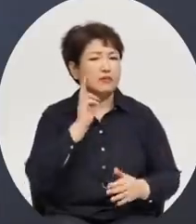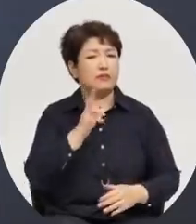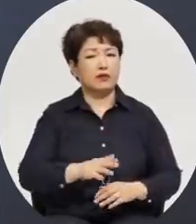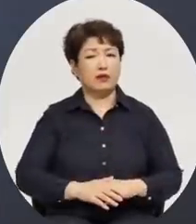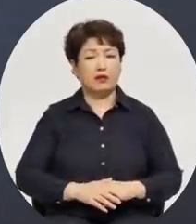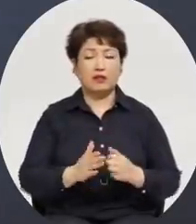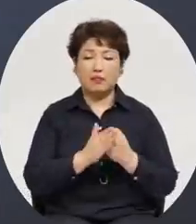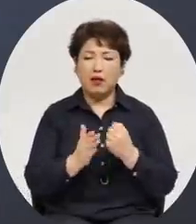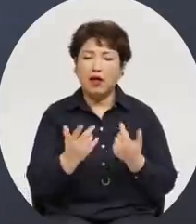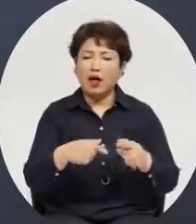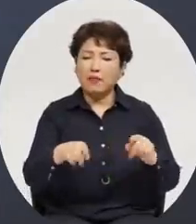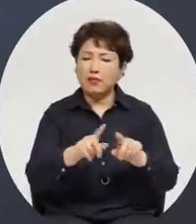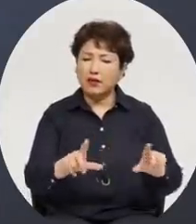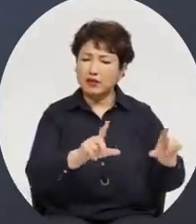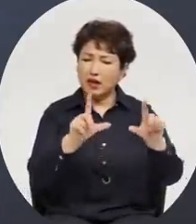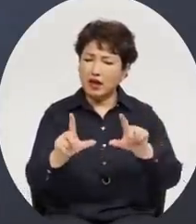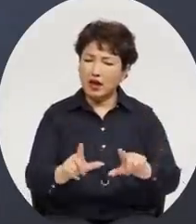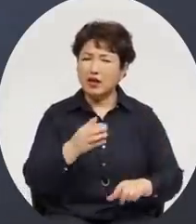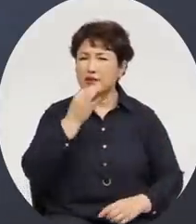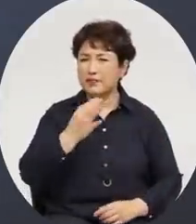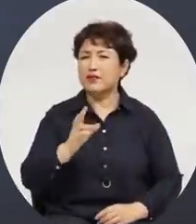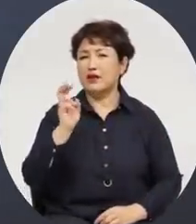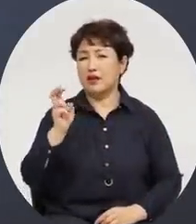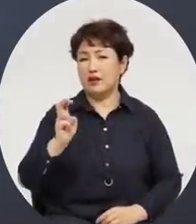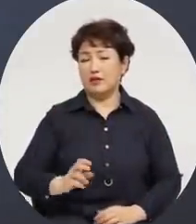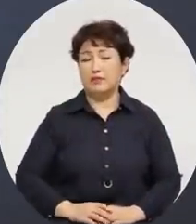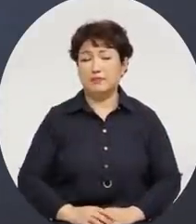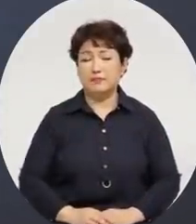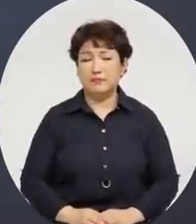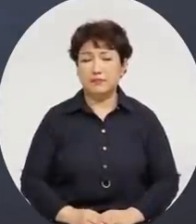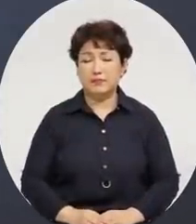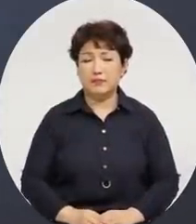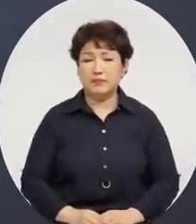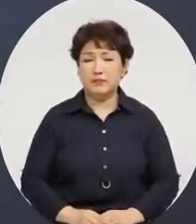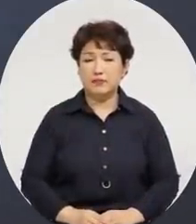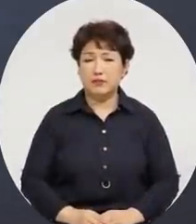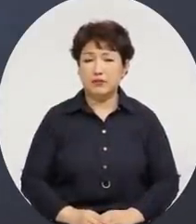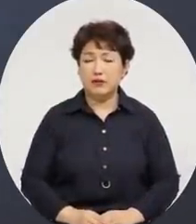그래서 같이 살기가 어렵다. 그러니까